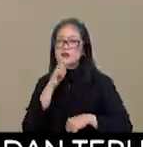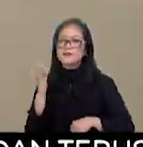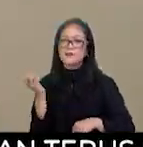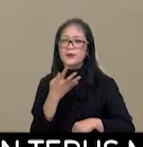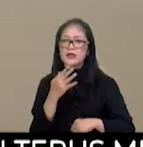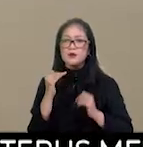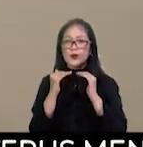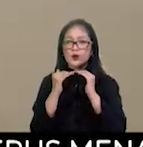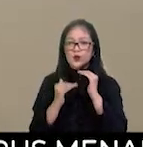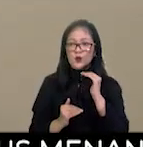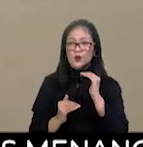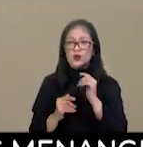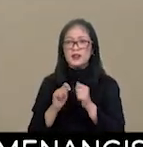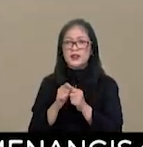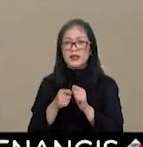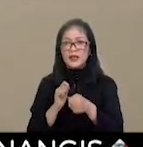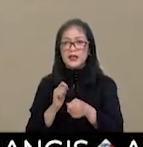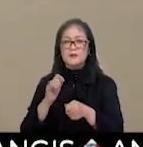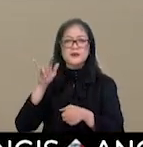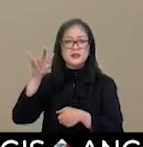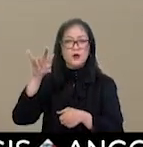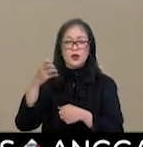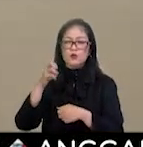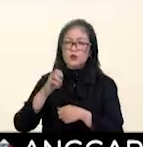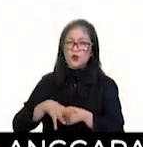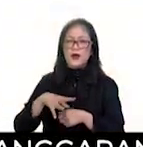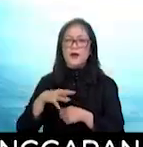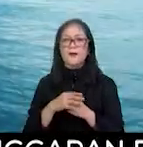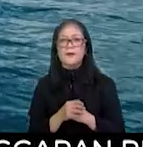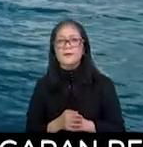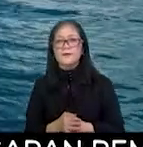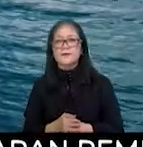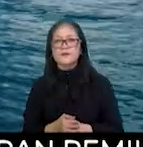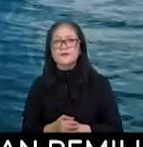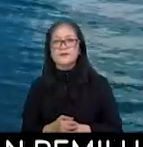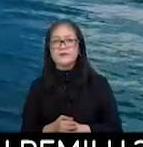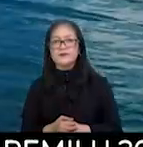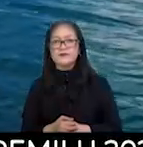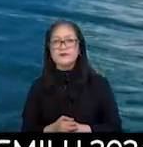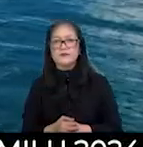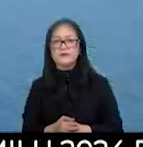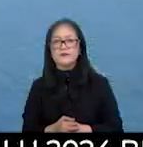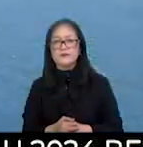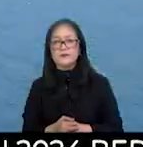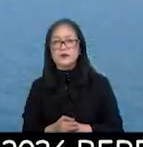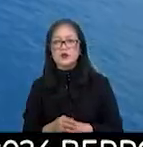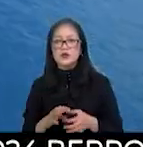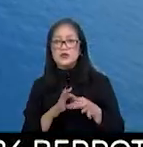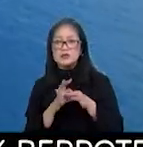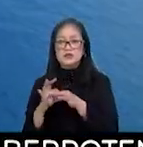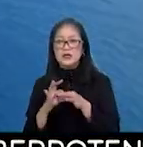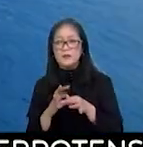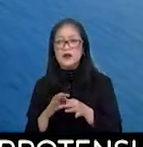penurunan harga tiket pesawat sangat dia beras diapresiasi oleh masyarakat di sekitar Kantor Kementerian diperlukan untuk menghasilkan